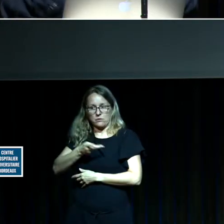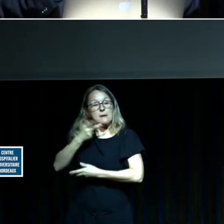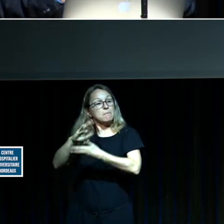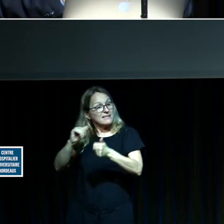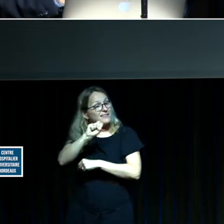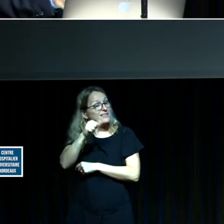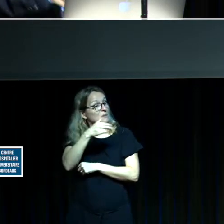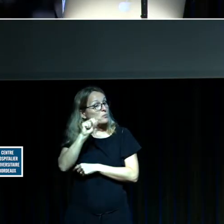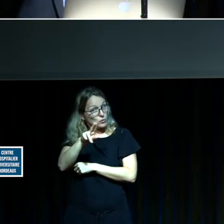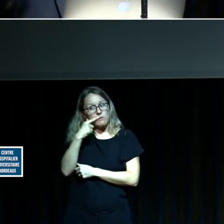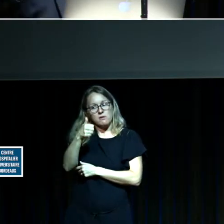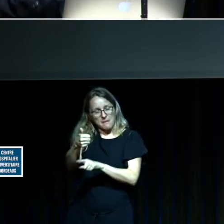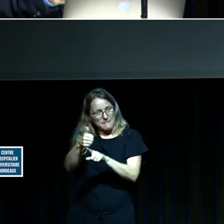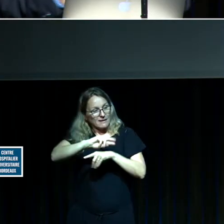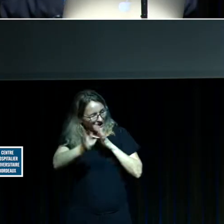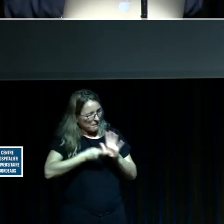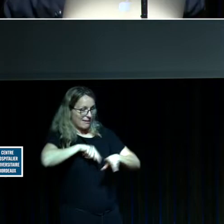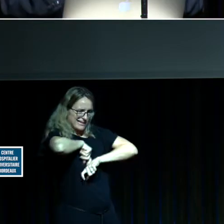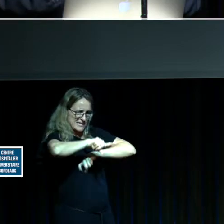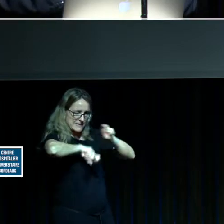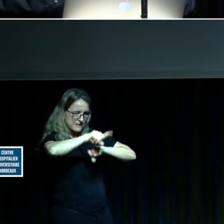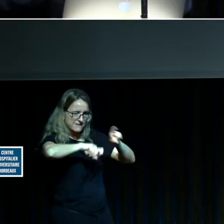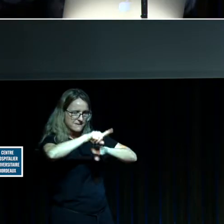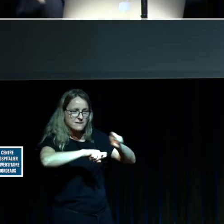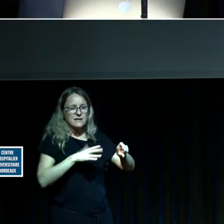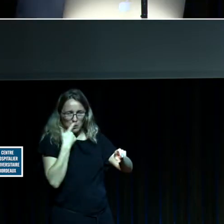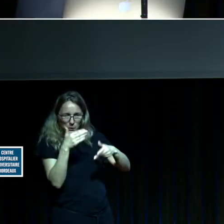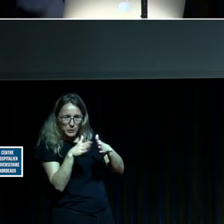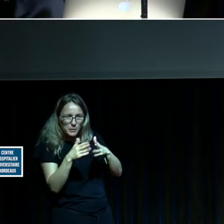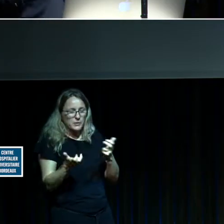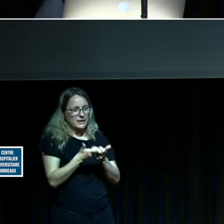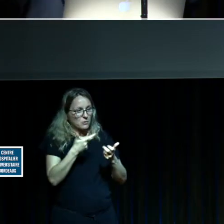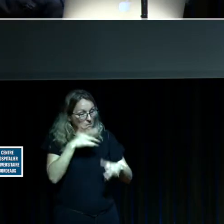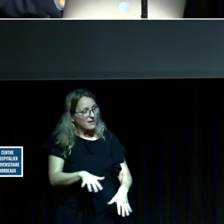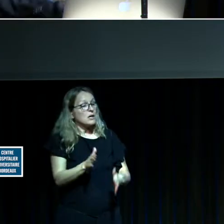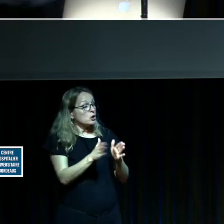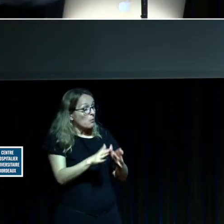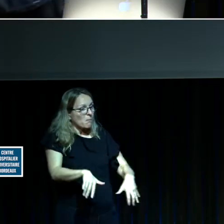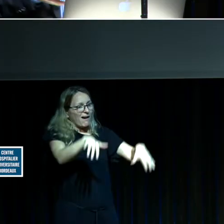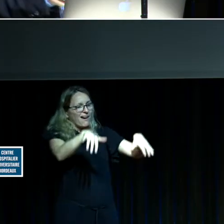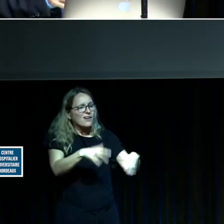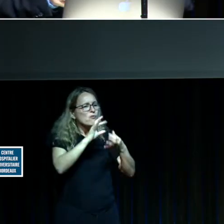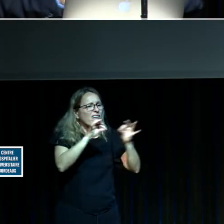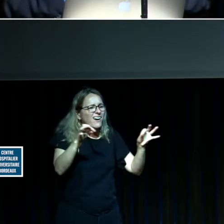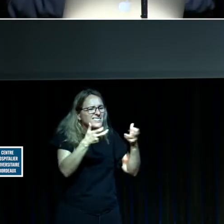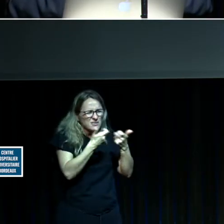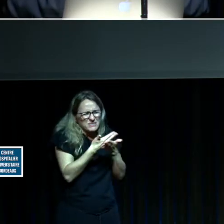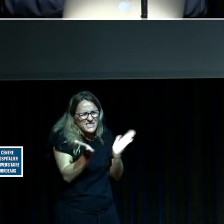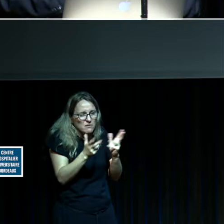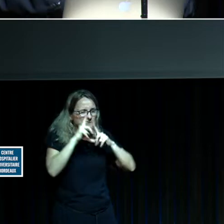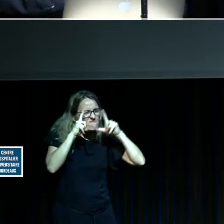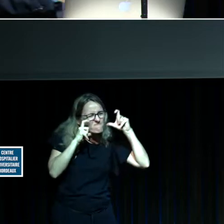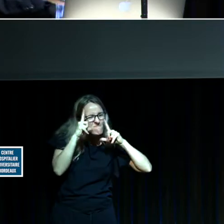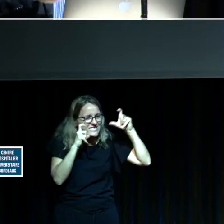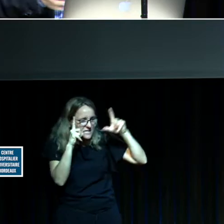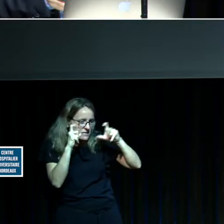SAMU, et c'est ça le SAMU. Et donc là, il va reprendre l'interrogatoire, il va vous demander de faire lever les bras, de faire prononcer ce que je vous ai montré tout à l'heure, hein, de faire la grimace